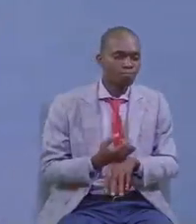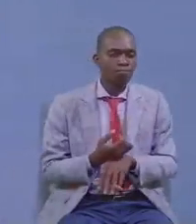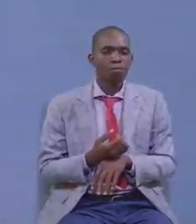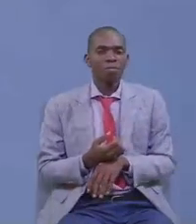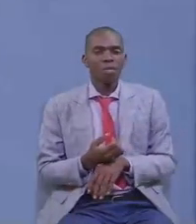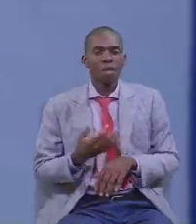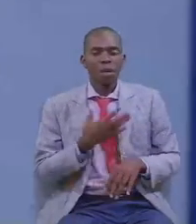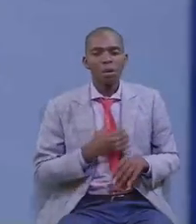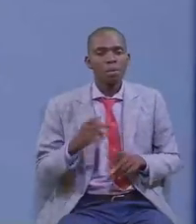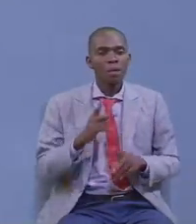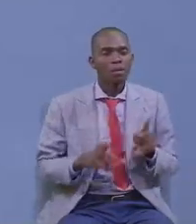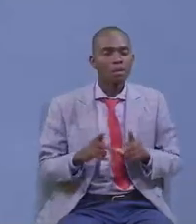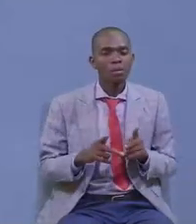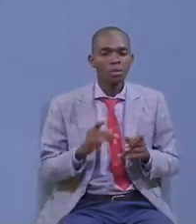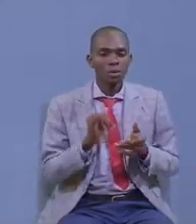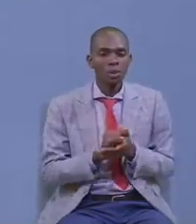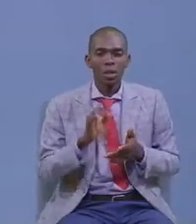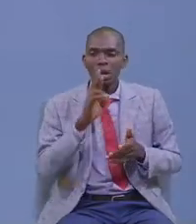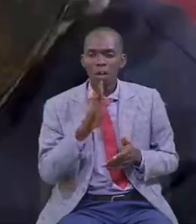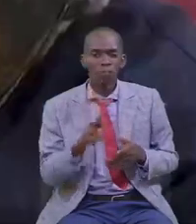Ceux qui sont passionnés.